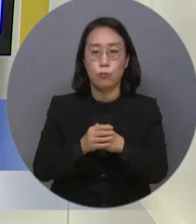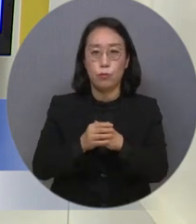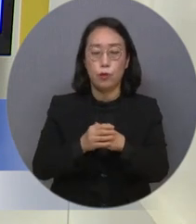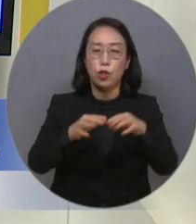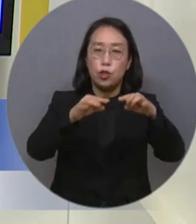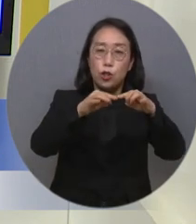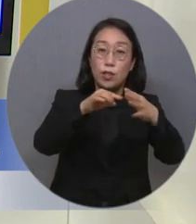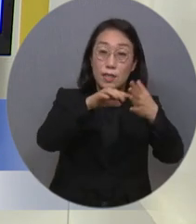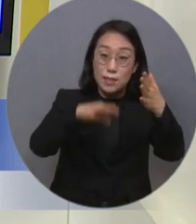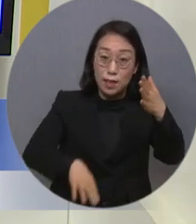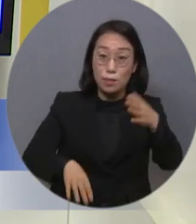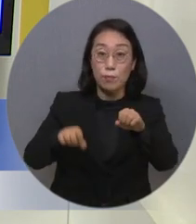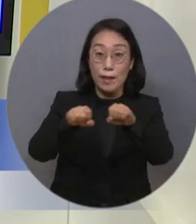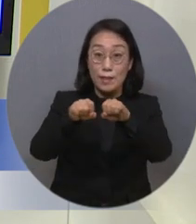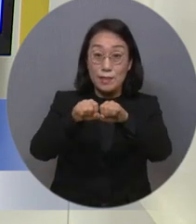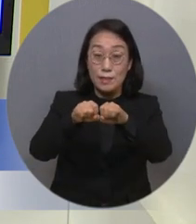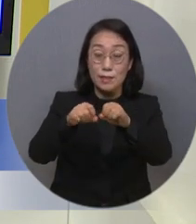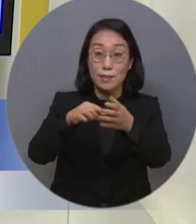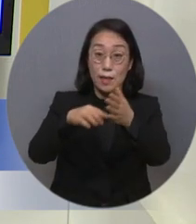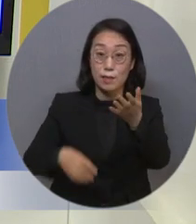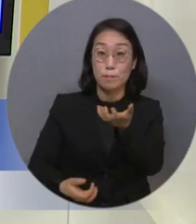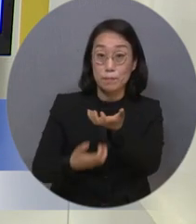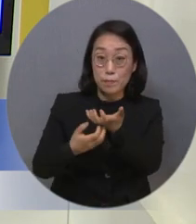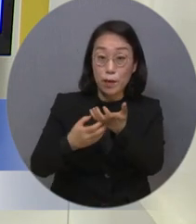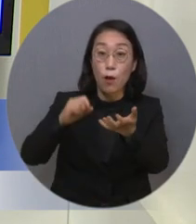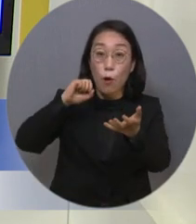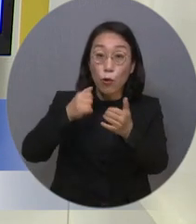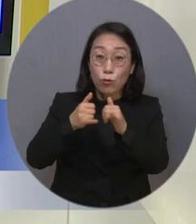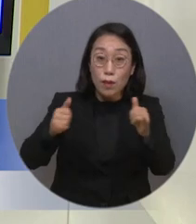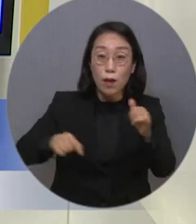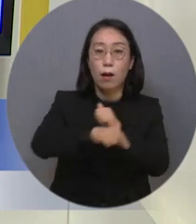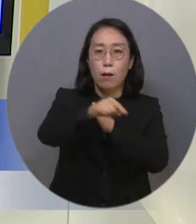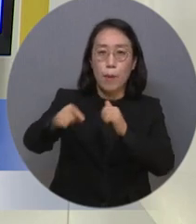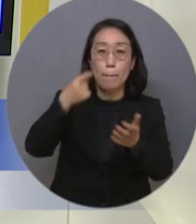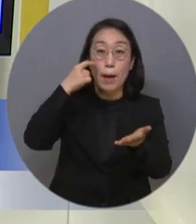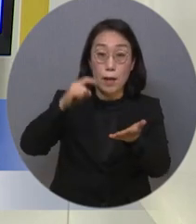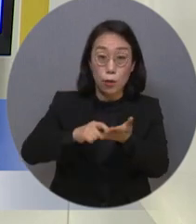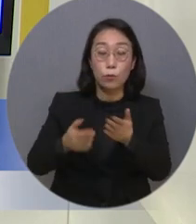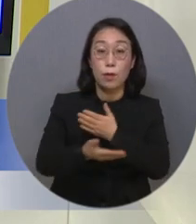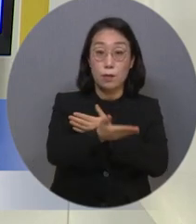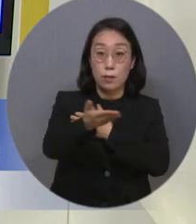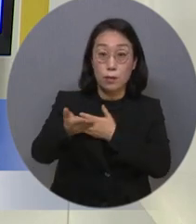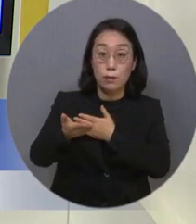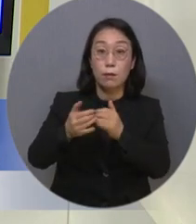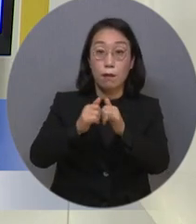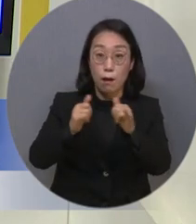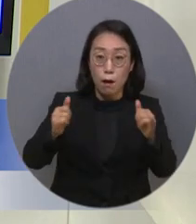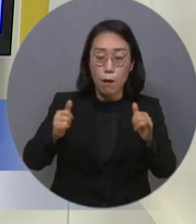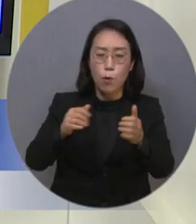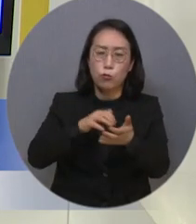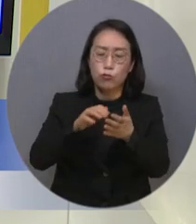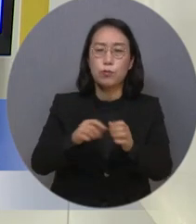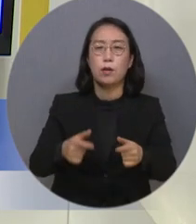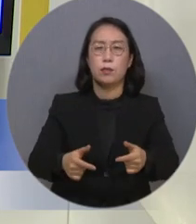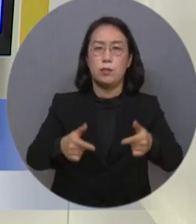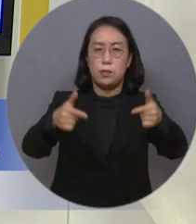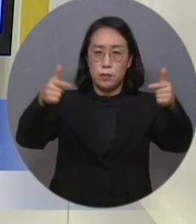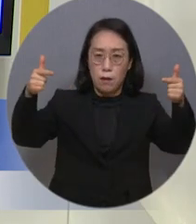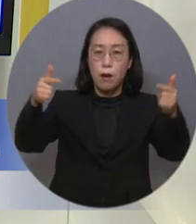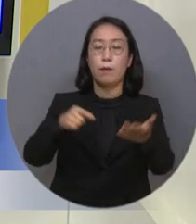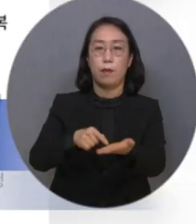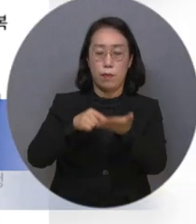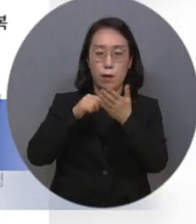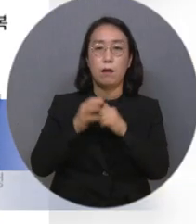전기세와 가스비를 납부하지 못해 복지 위기 대상자로 발굴되는 취약계층이 큰 폭으로 증가한 것으로